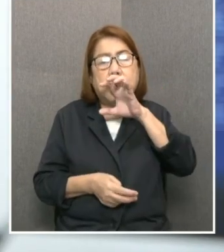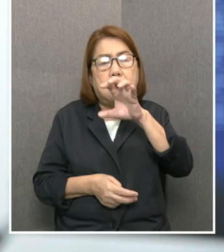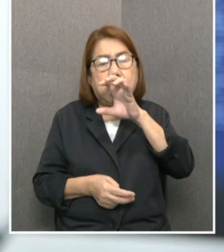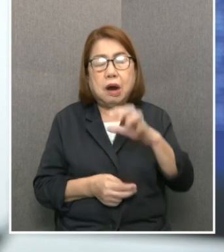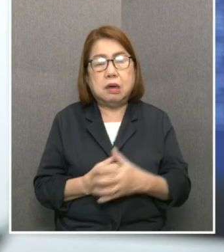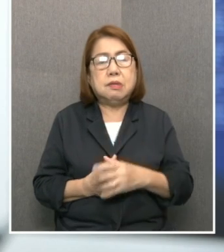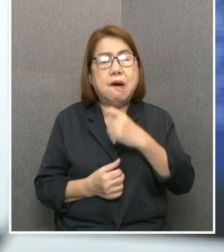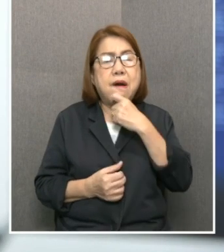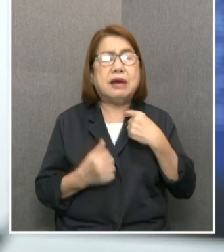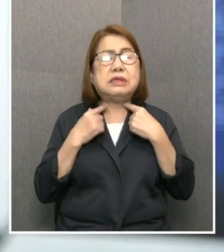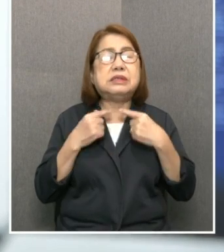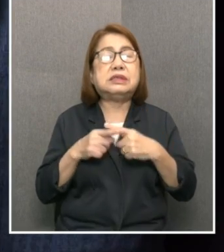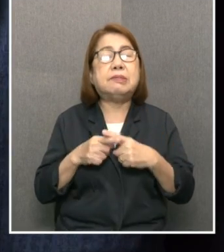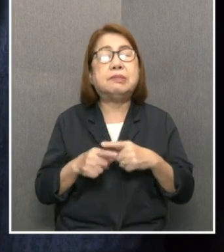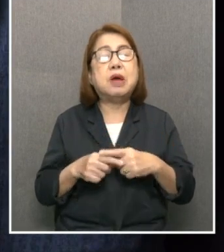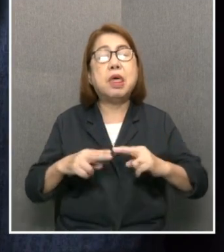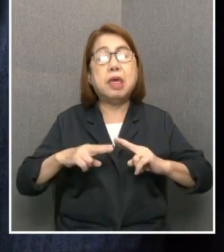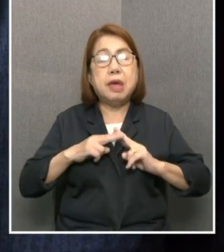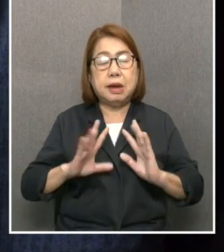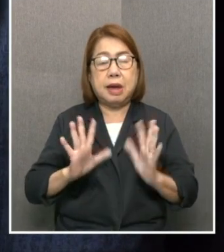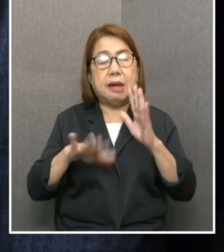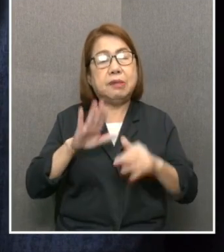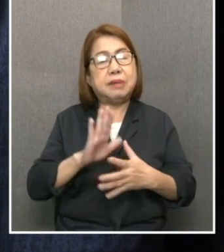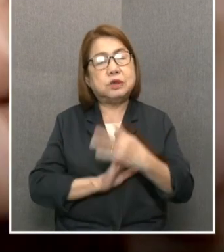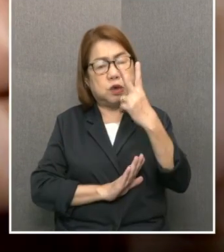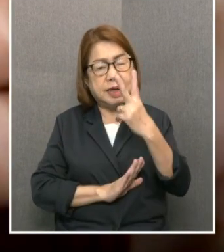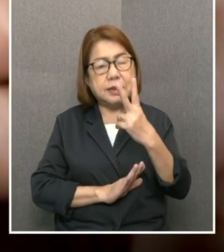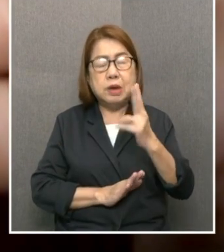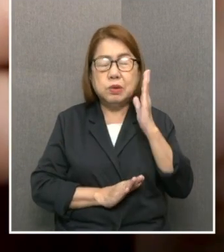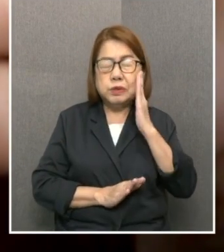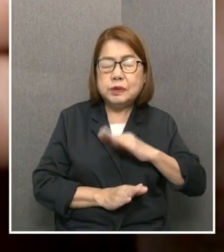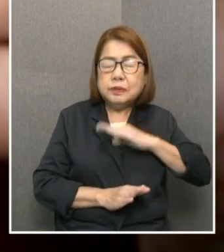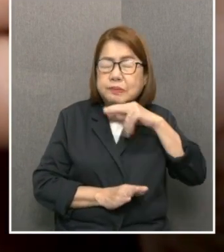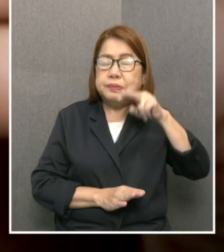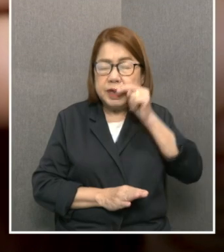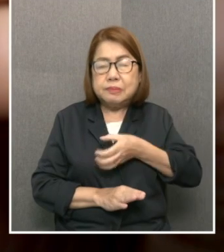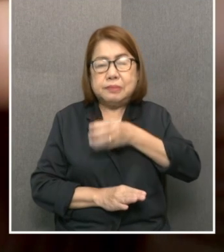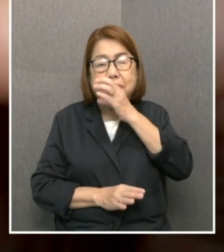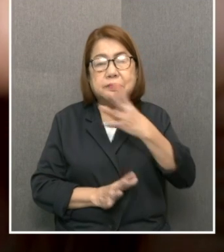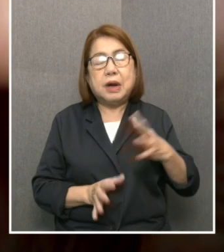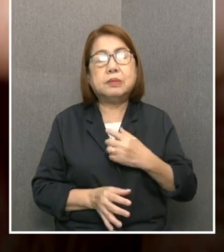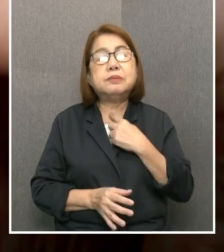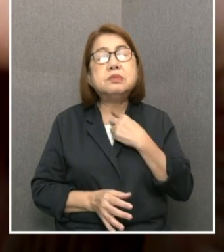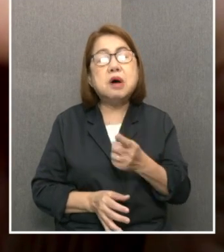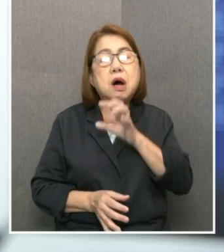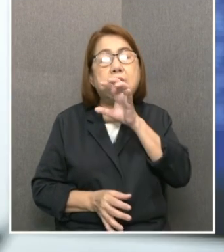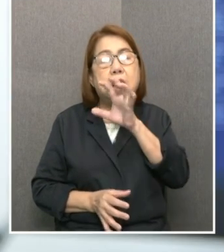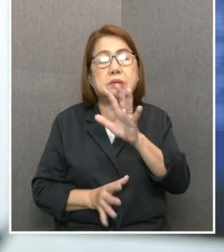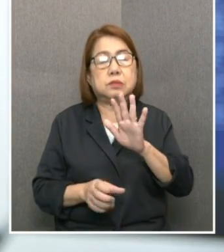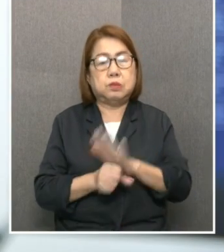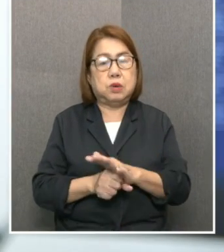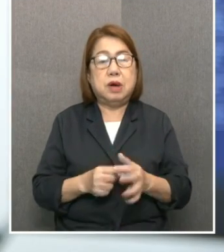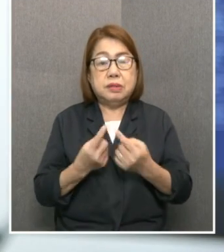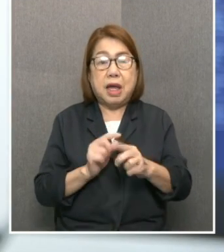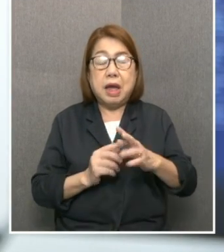เองได้ภายใน 1-2สัปดาห์นะครับโดยการพักผ่อนให้เพียงพอดื่มน้ำเยอะๆแล้วก็งดใช้เสียงนะครับแต่ถ้าเกิดว่าเกิน2